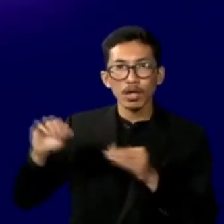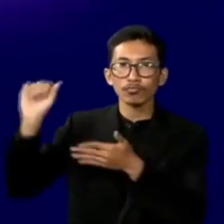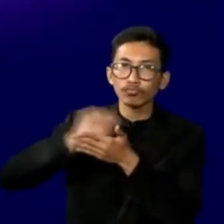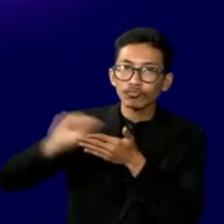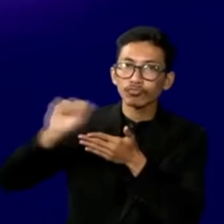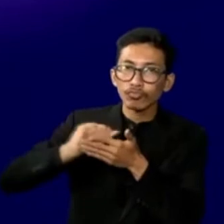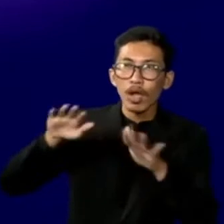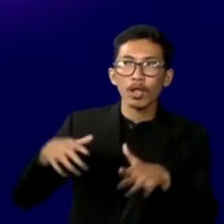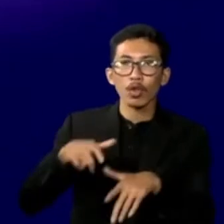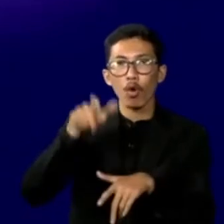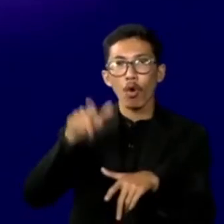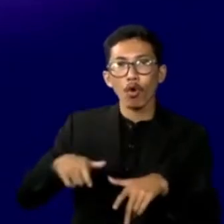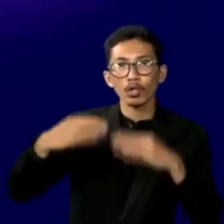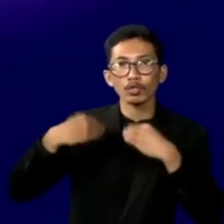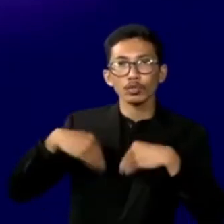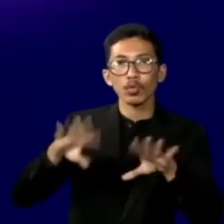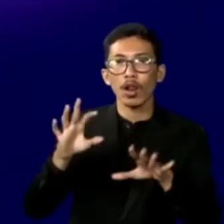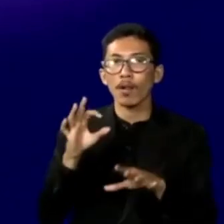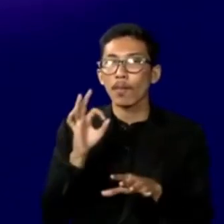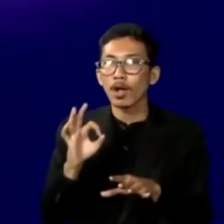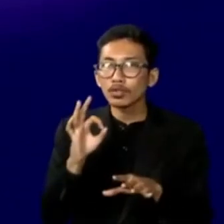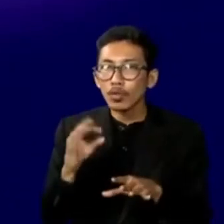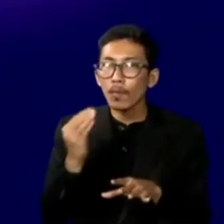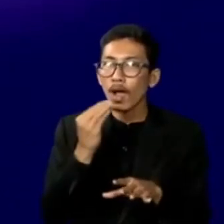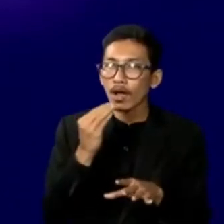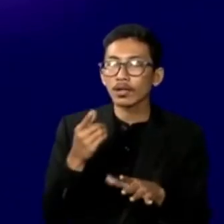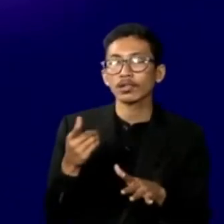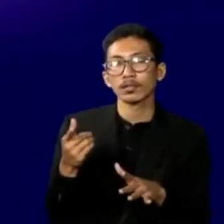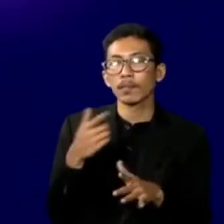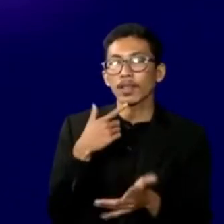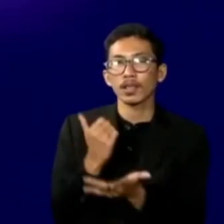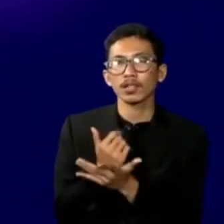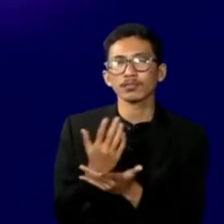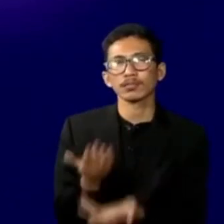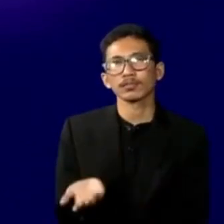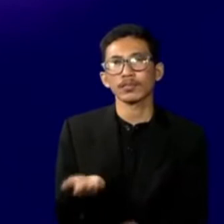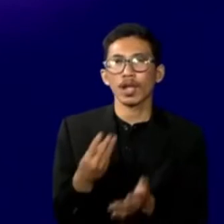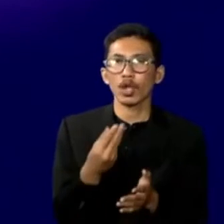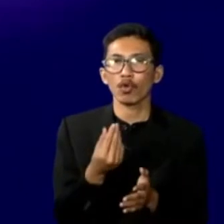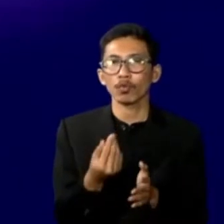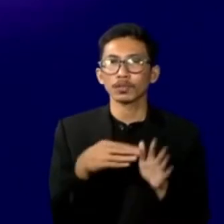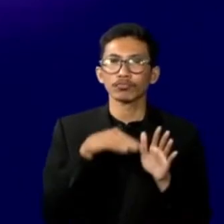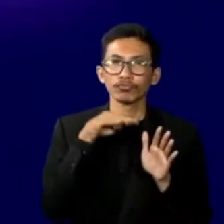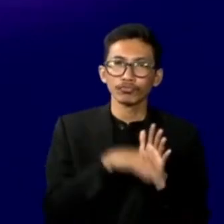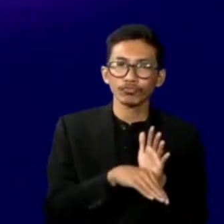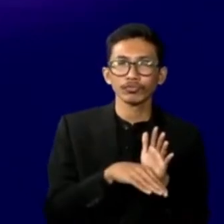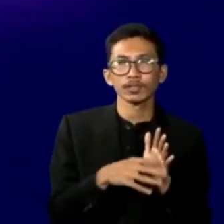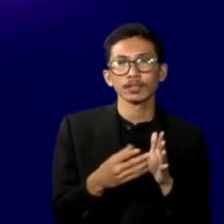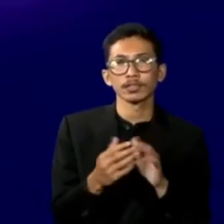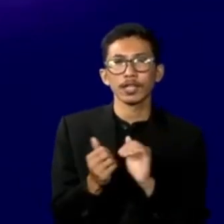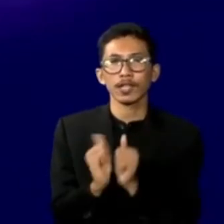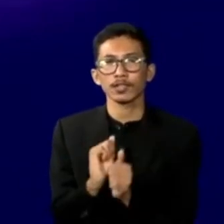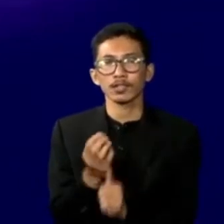penjual bakso atau sel macem itu penting sekali untuk kehidupan bangsa yaitu yang artinya memang enggak mudah